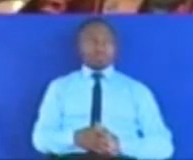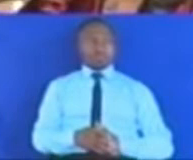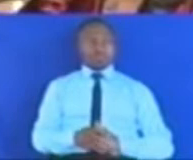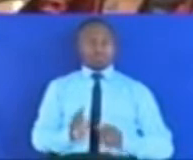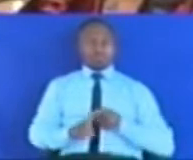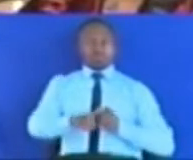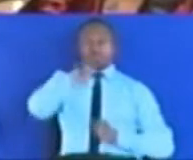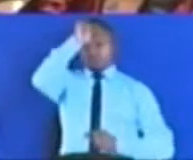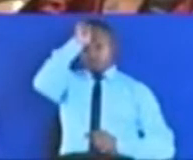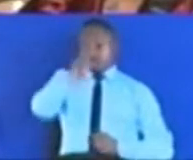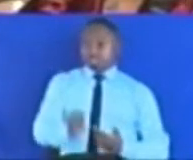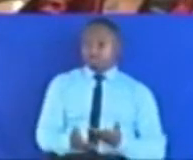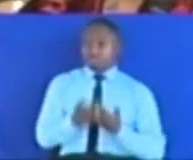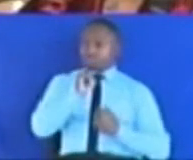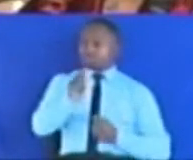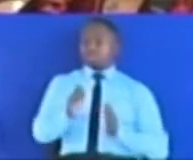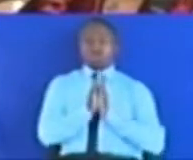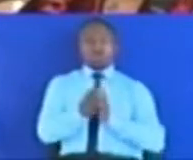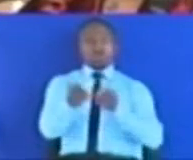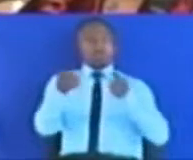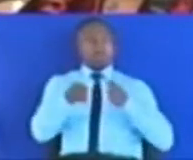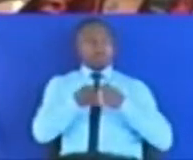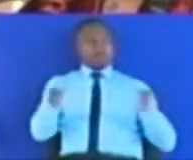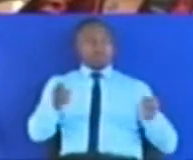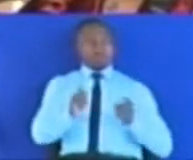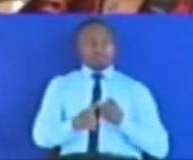Mheshimiwa Naibu Spika, nashukuru kwa fursa hii.